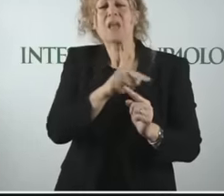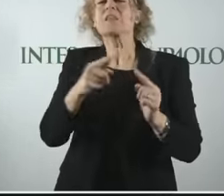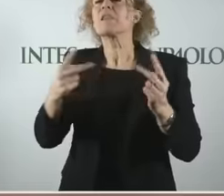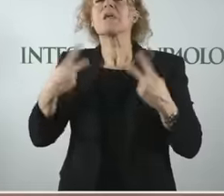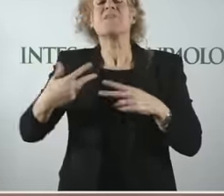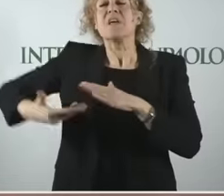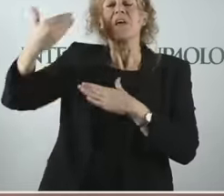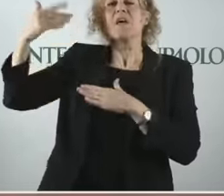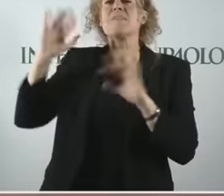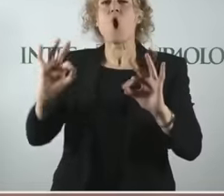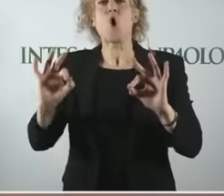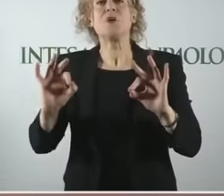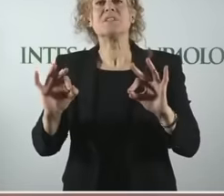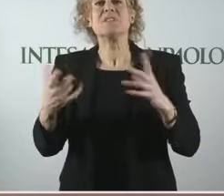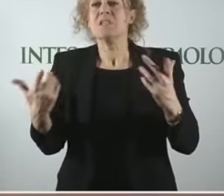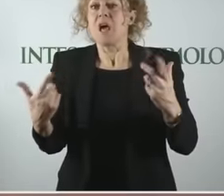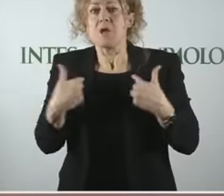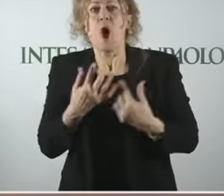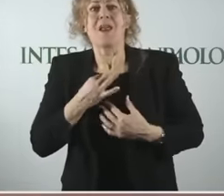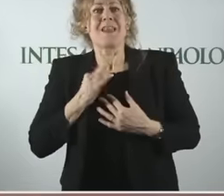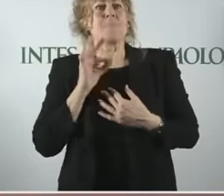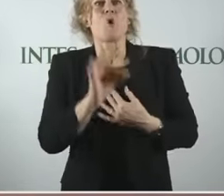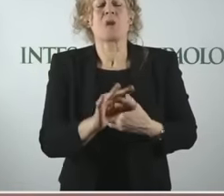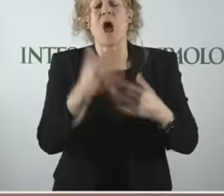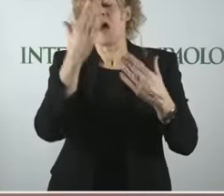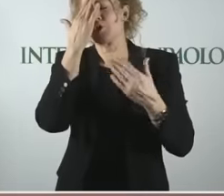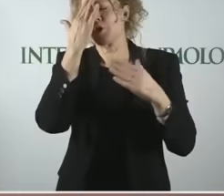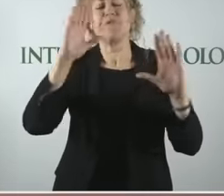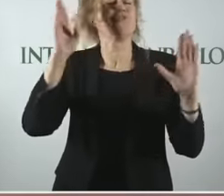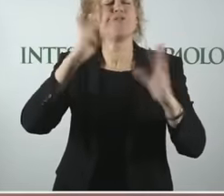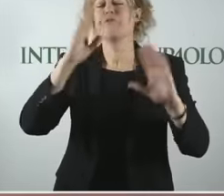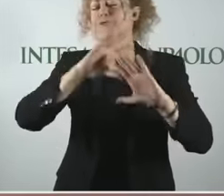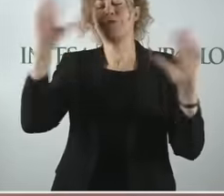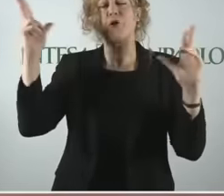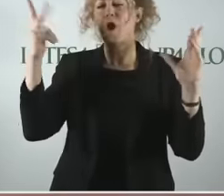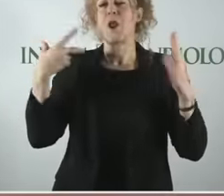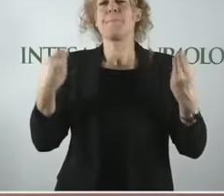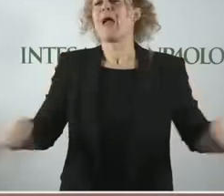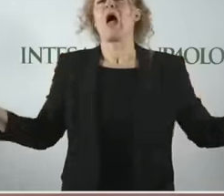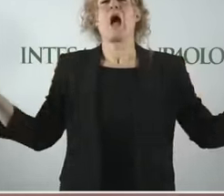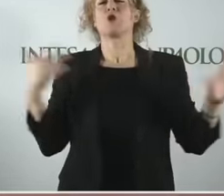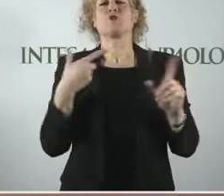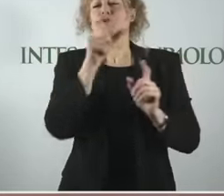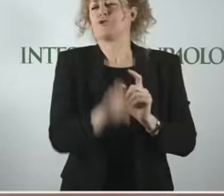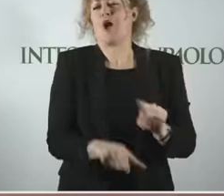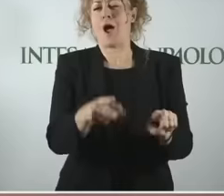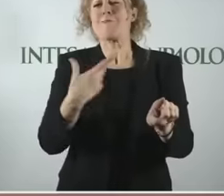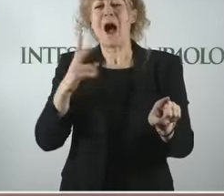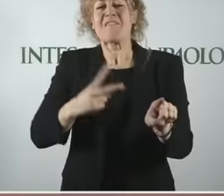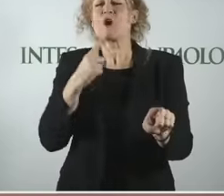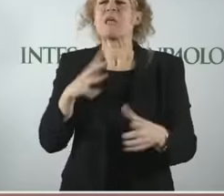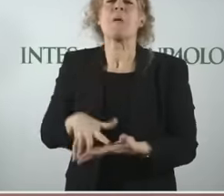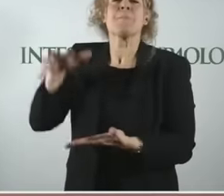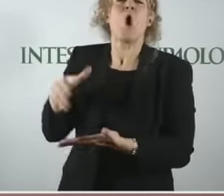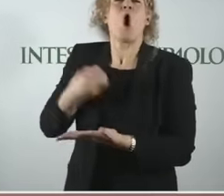discorso è mi è arrivata addosso questa roba mi sono innamorato perdutamente o innamorata perdutamente anche se i poeti sono in grande maggioranza